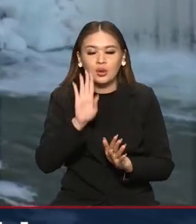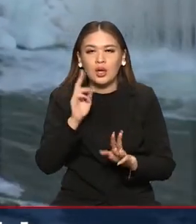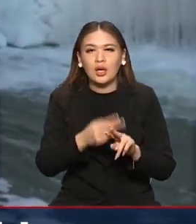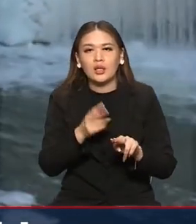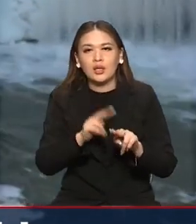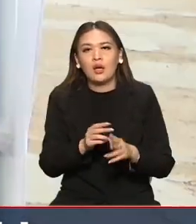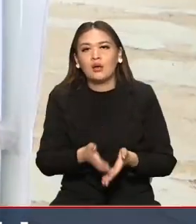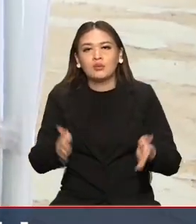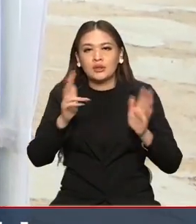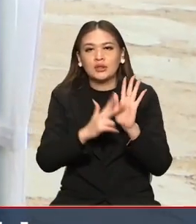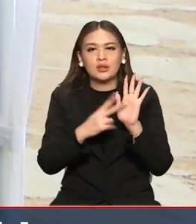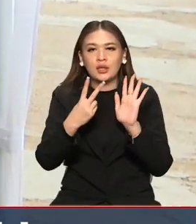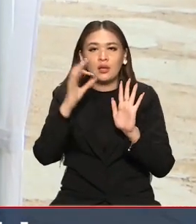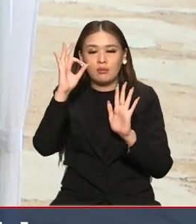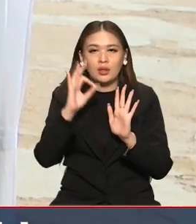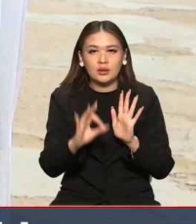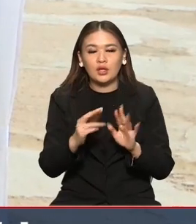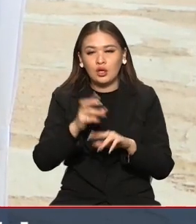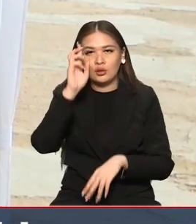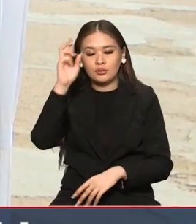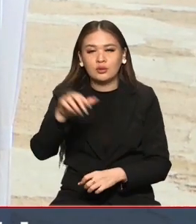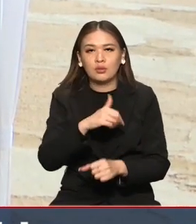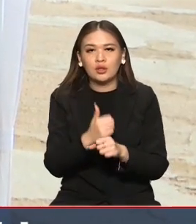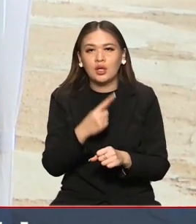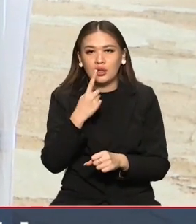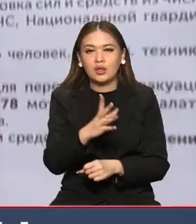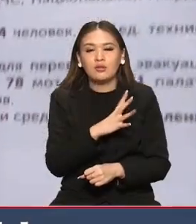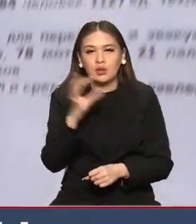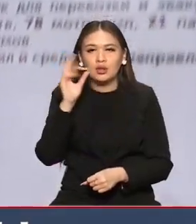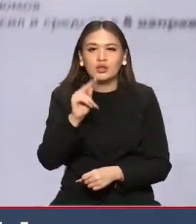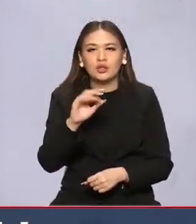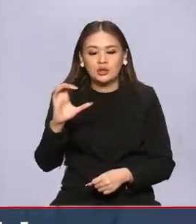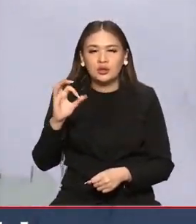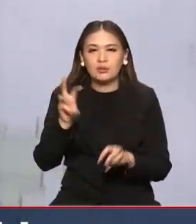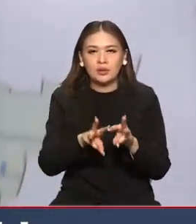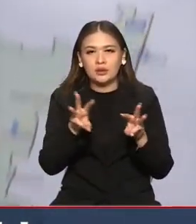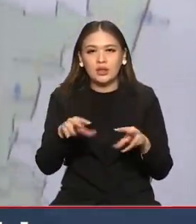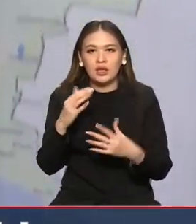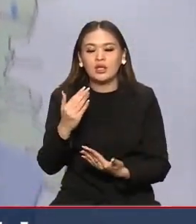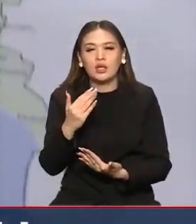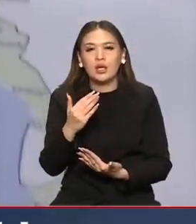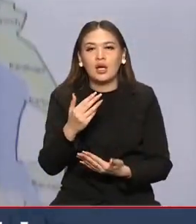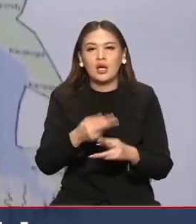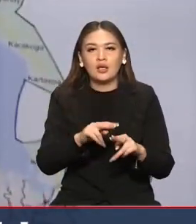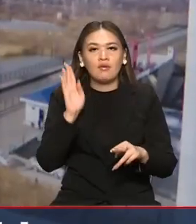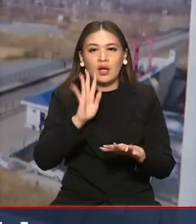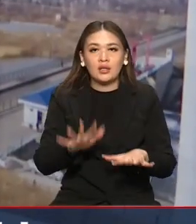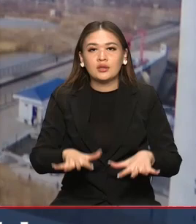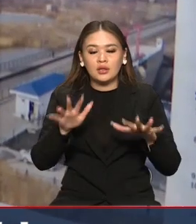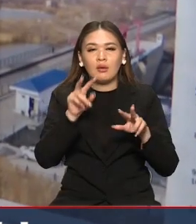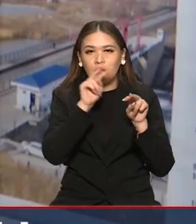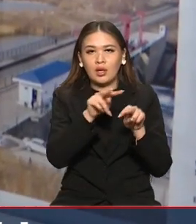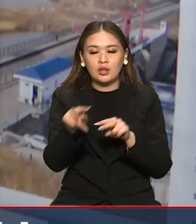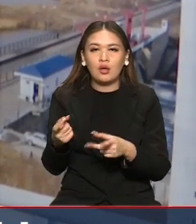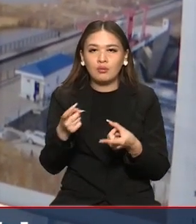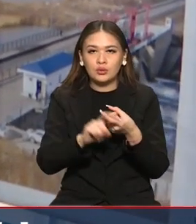мөлшері 82%-ға жеткен. Үкімет басшысы өңірлердің әкімдері мен төтенше жағдайлар министрі Шыңғыс Әріновтің су тасқыны жағдайын бақылау бойынша